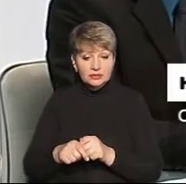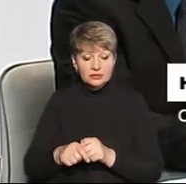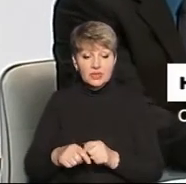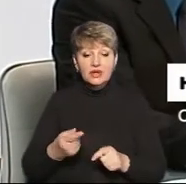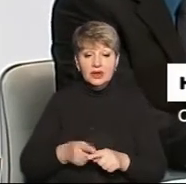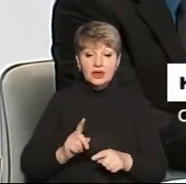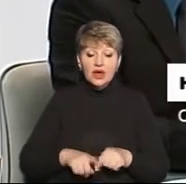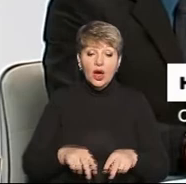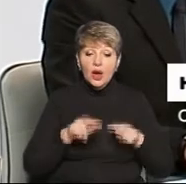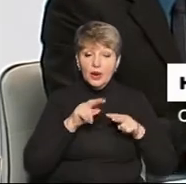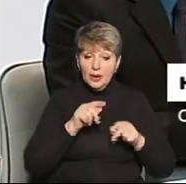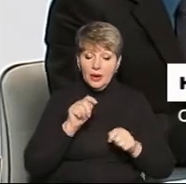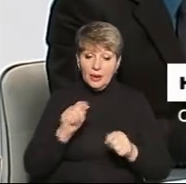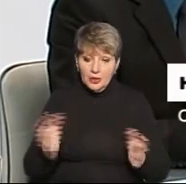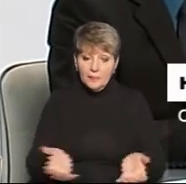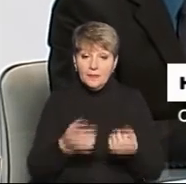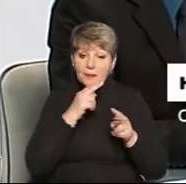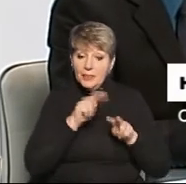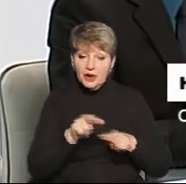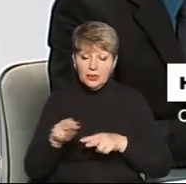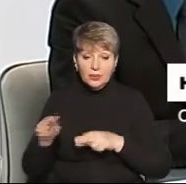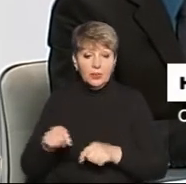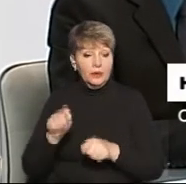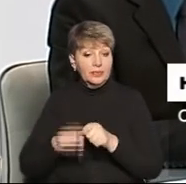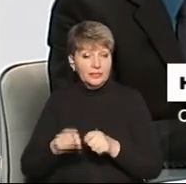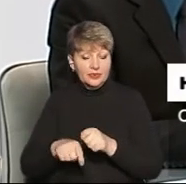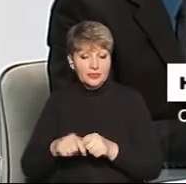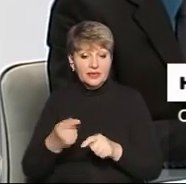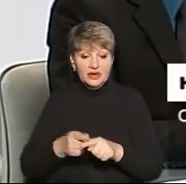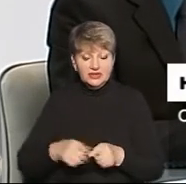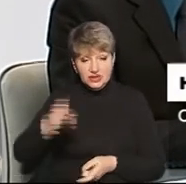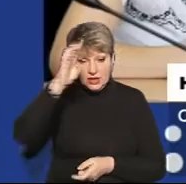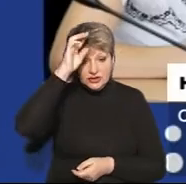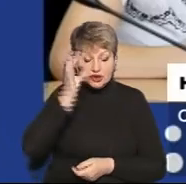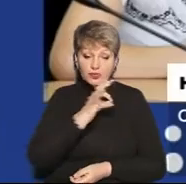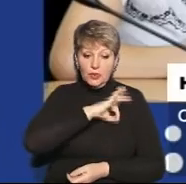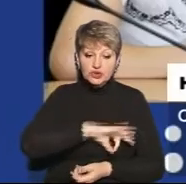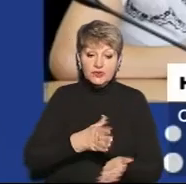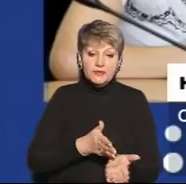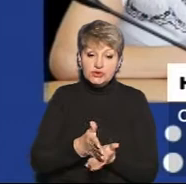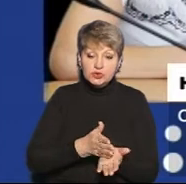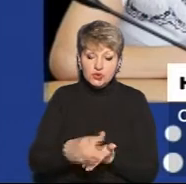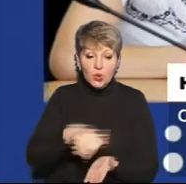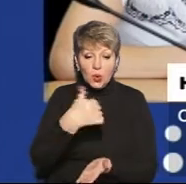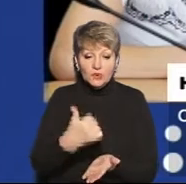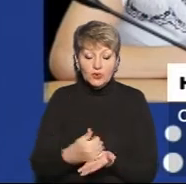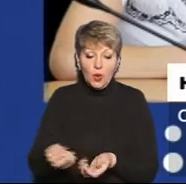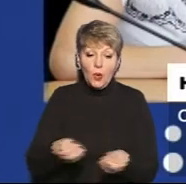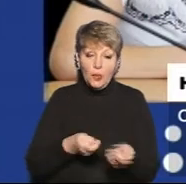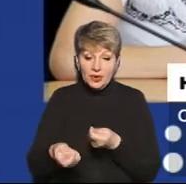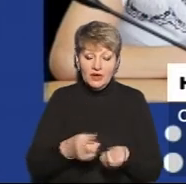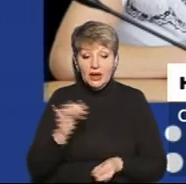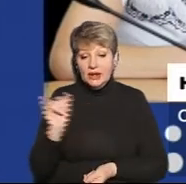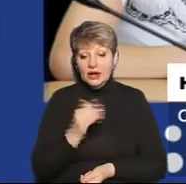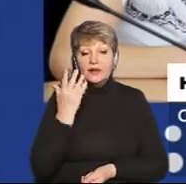Дотримання карантинних вимог в нас на даний час контролює Держпродспоживслужба, Головне управління Черкаської області та